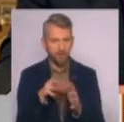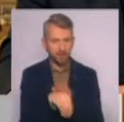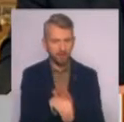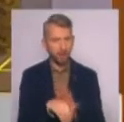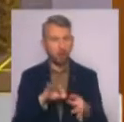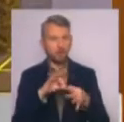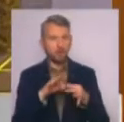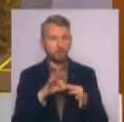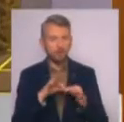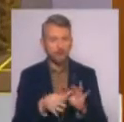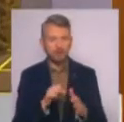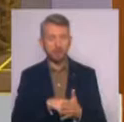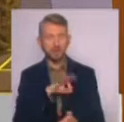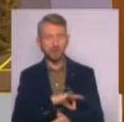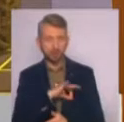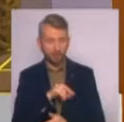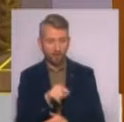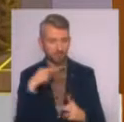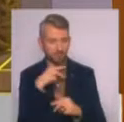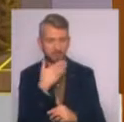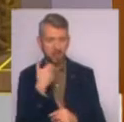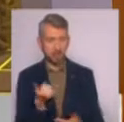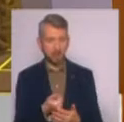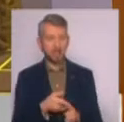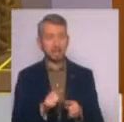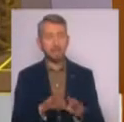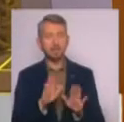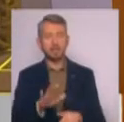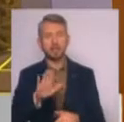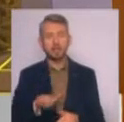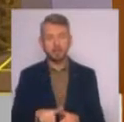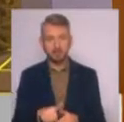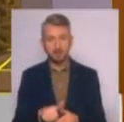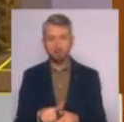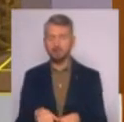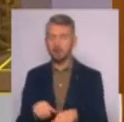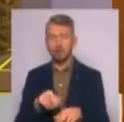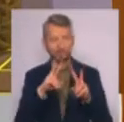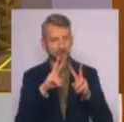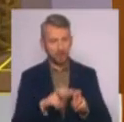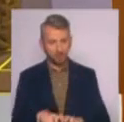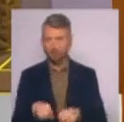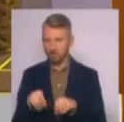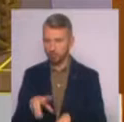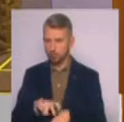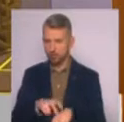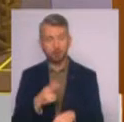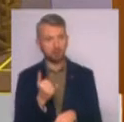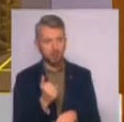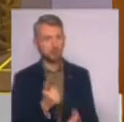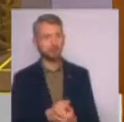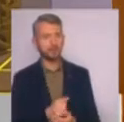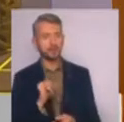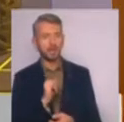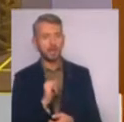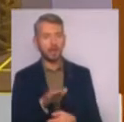від застосування кортикостероїдів. Але це тільки після вирішує обстеження лікарі. І все. Тим більше